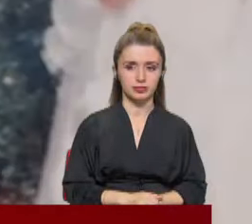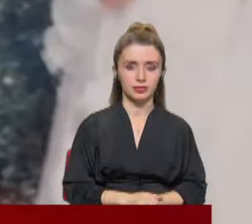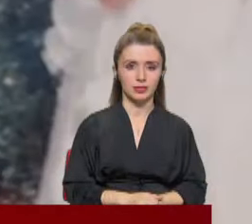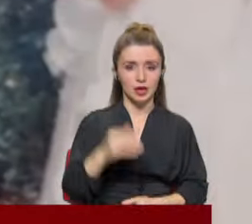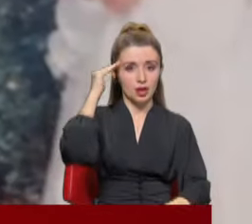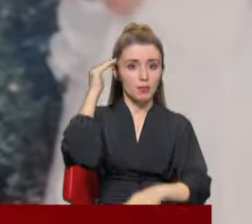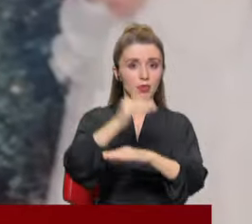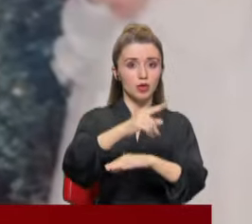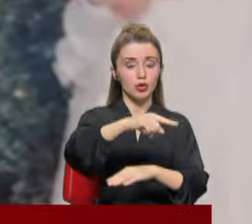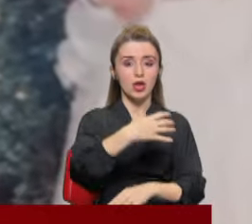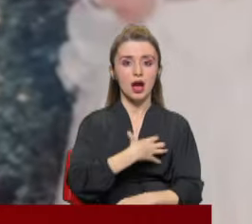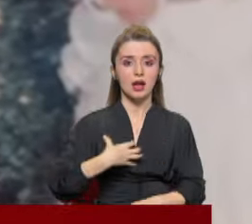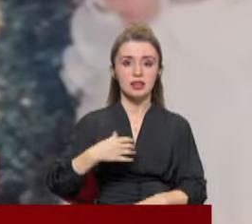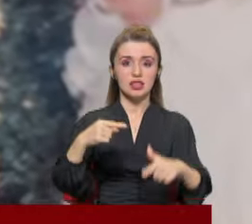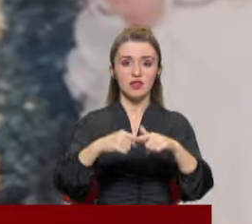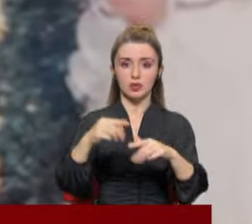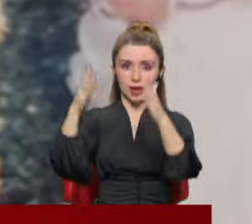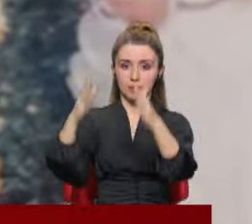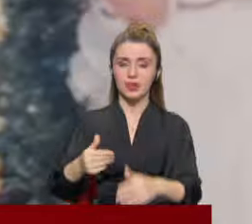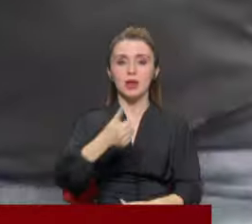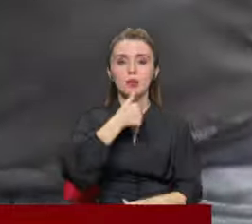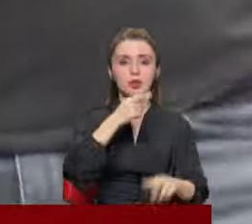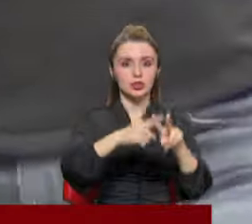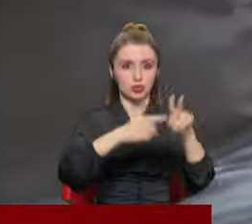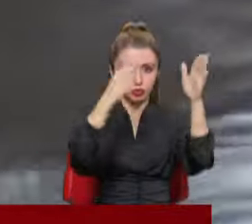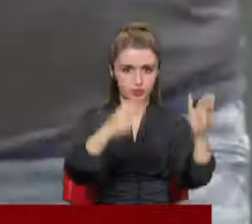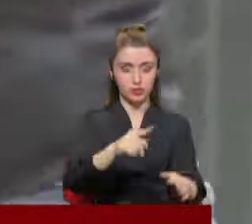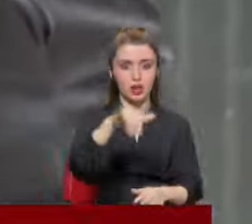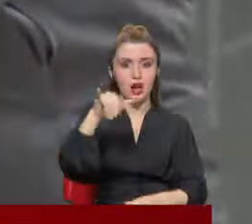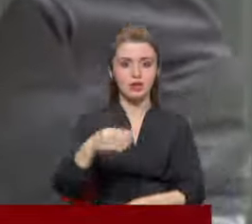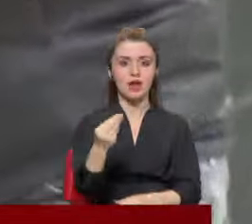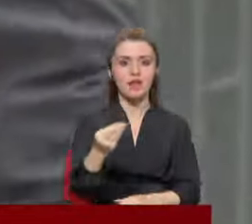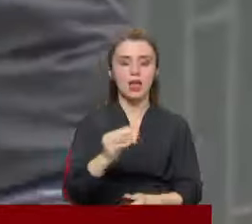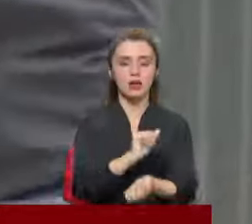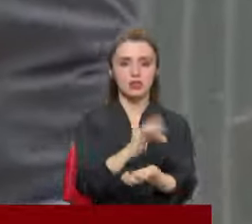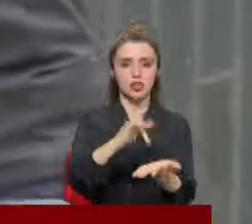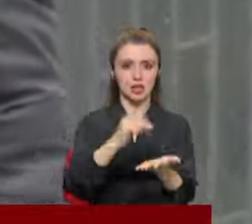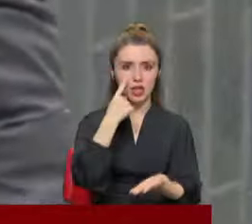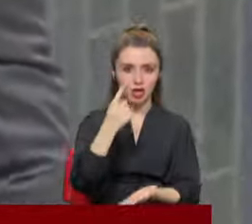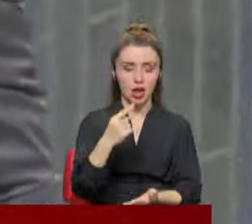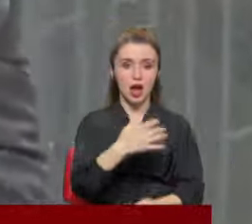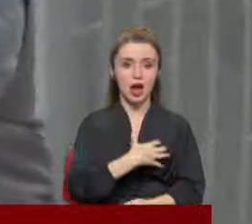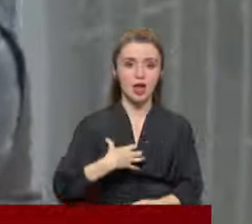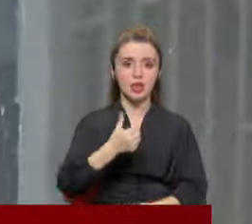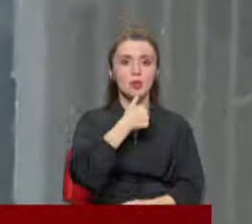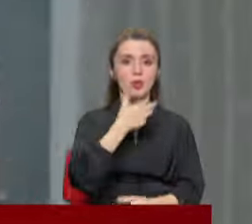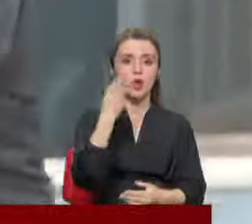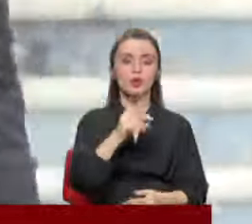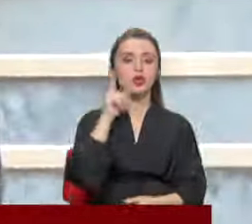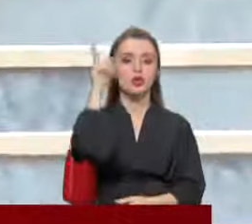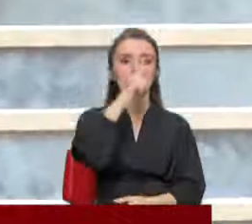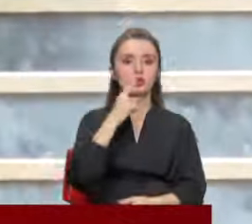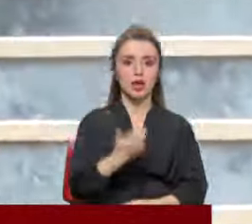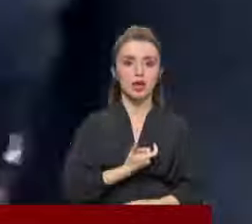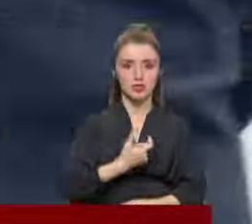Mağdur HKG'nin annesi Fatma Gümüşel ve babası Yusuf Ziya Gümüşel hakkında verilen hapis cezalarında da anne ve baba olmaları nedeniyle